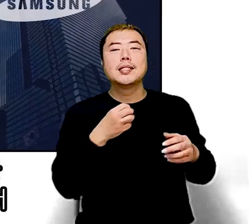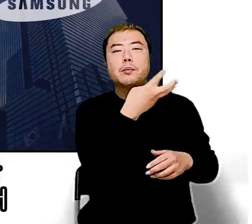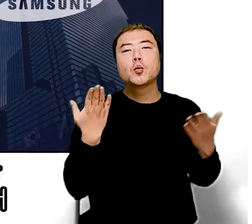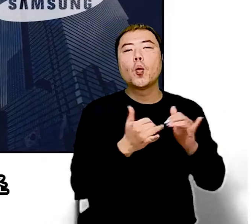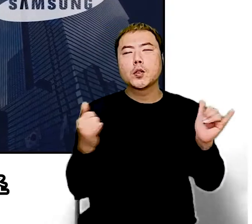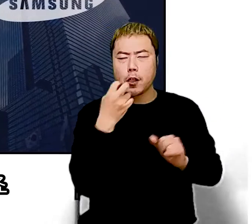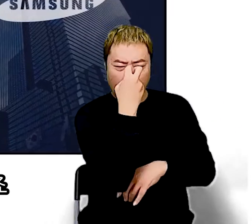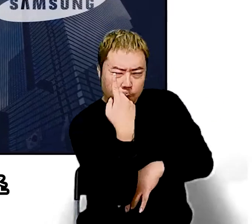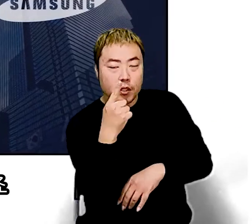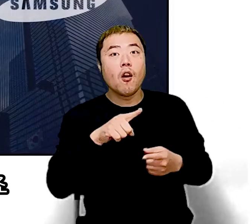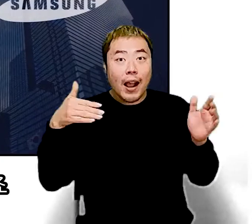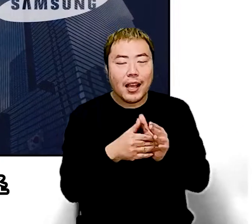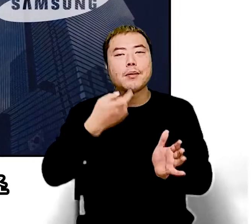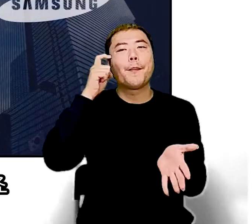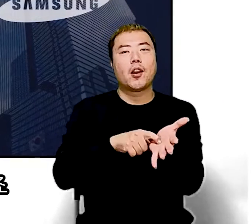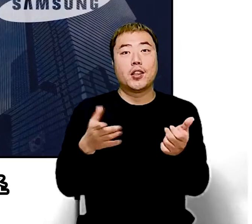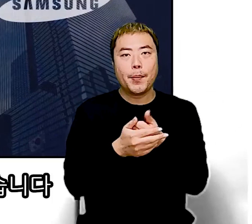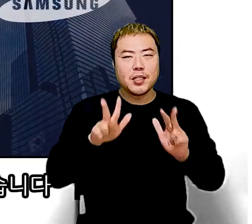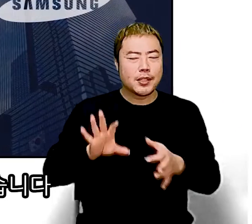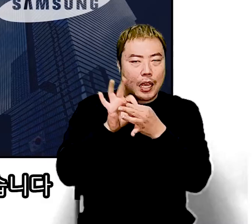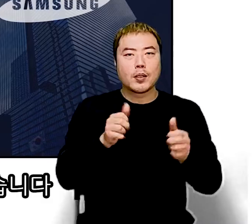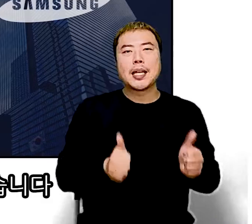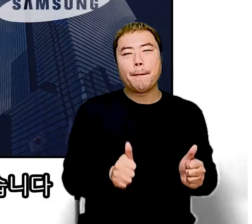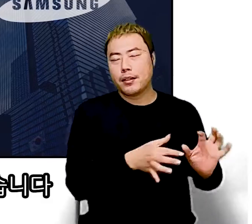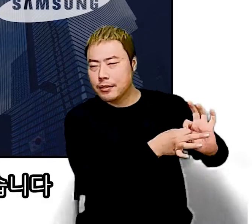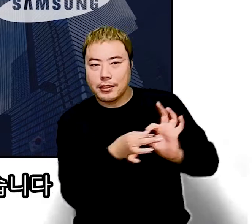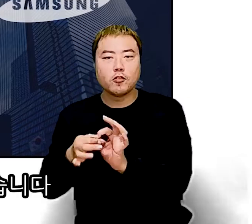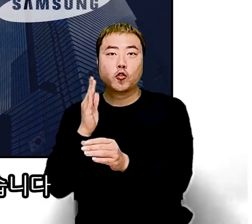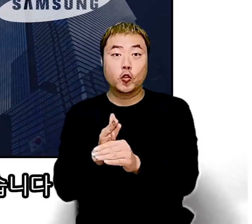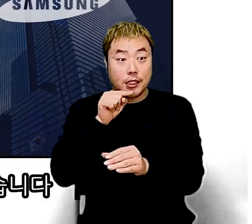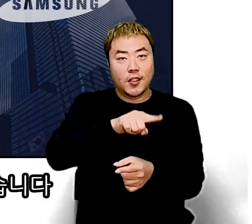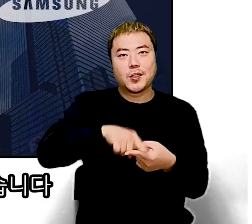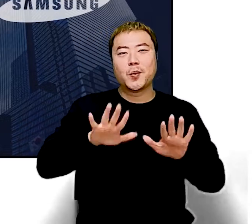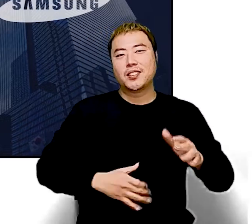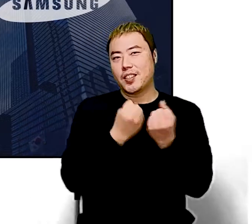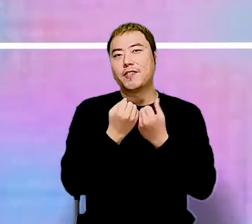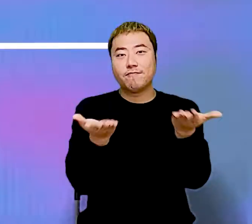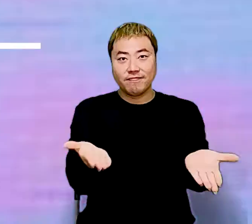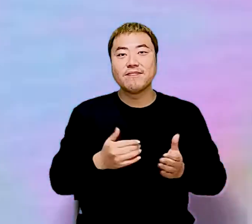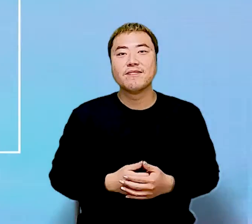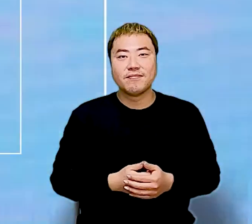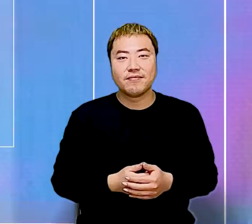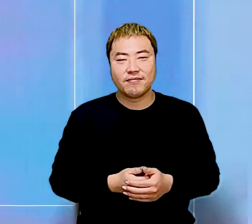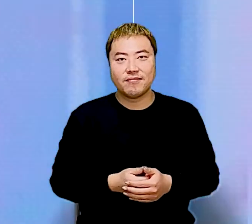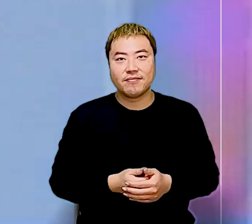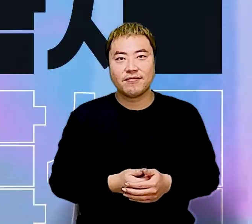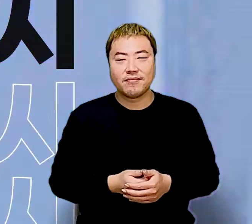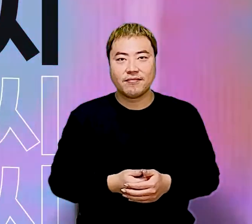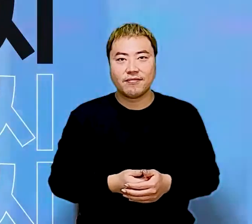다 털려서 지금은 줄줄이 재판 중이고요. 오늘은 이 이야기를 준비했습니다.